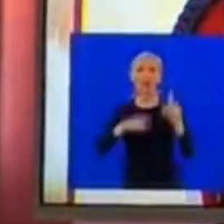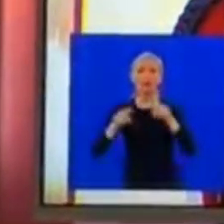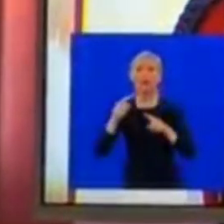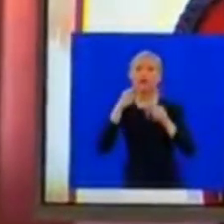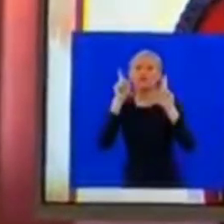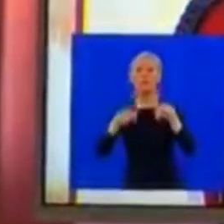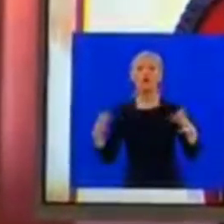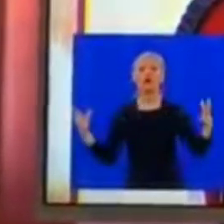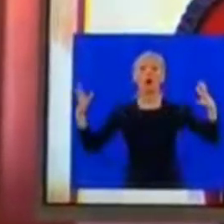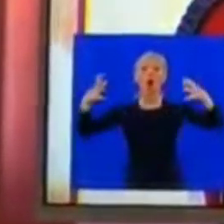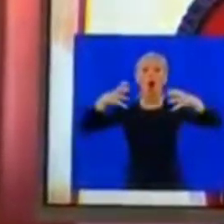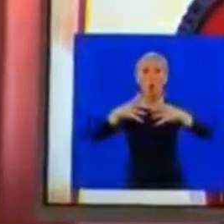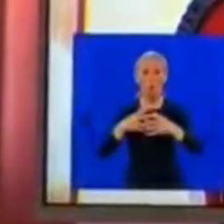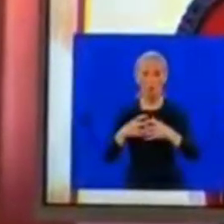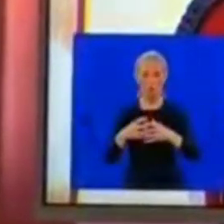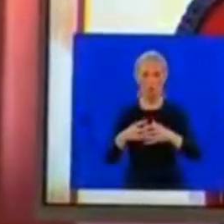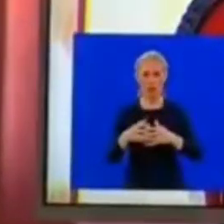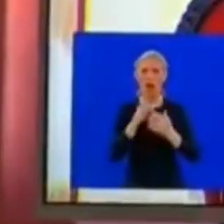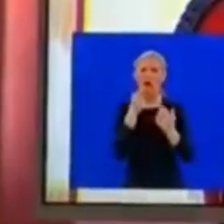A tko bi to bio?